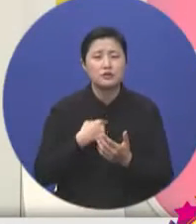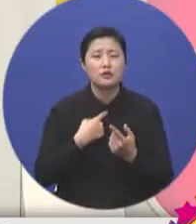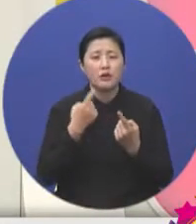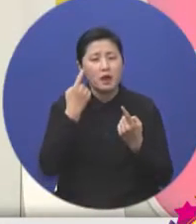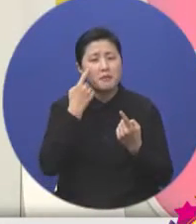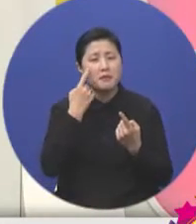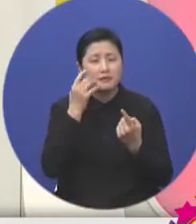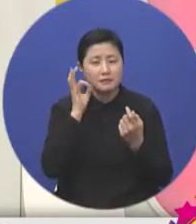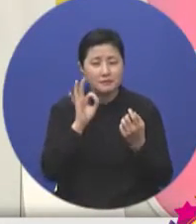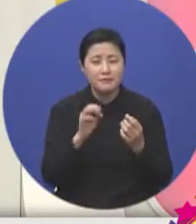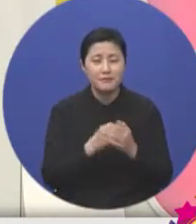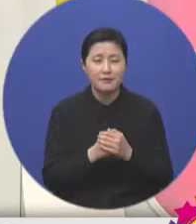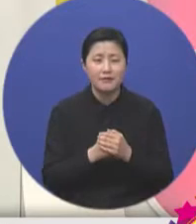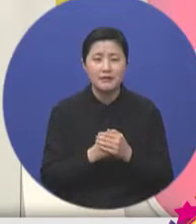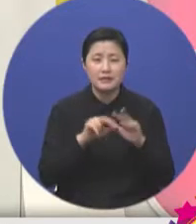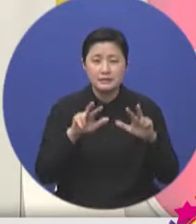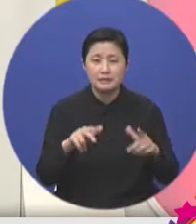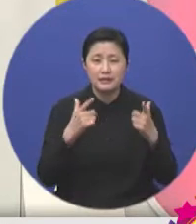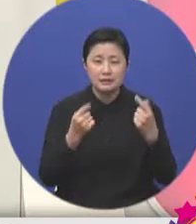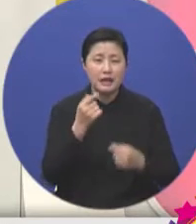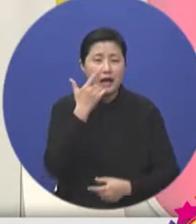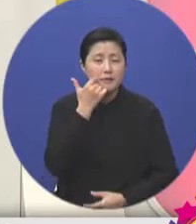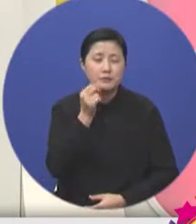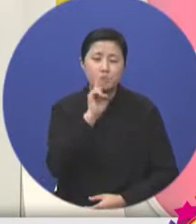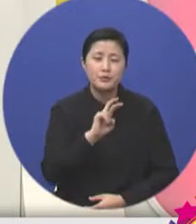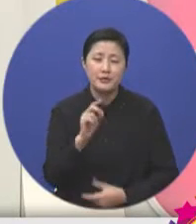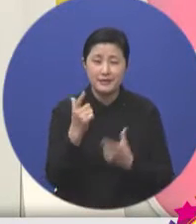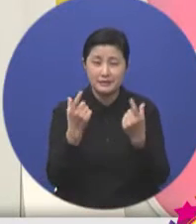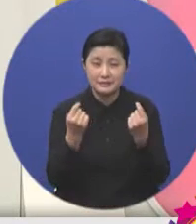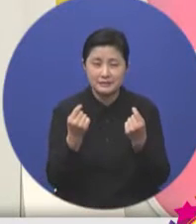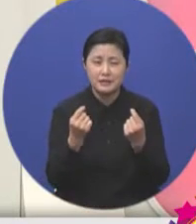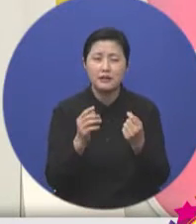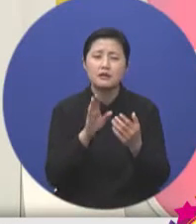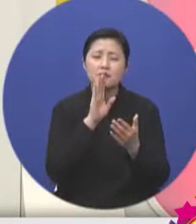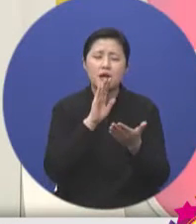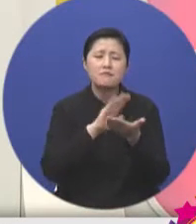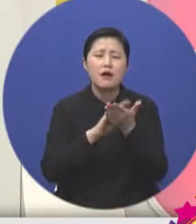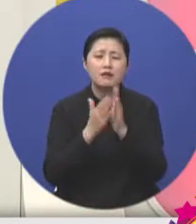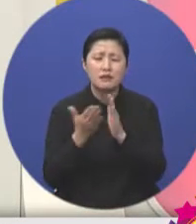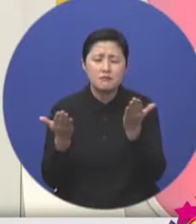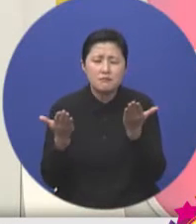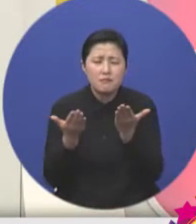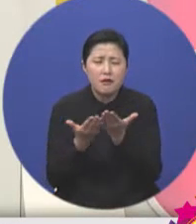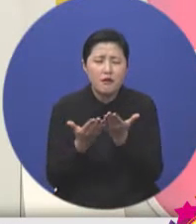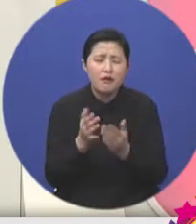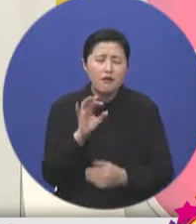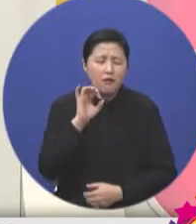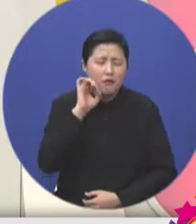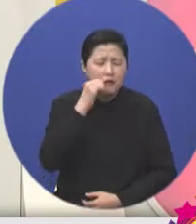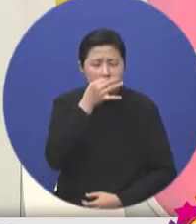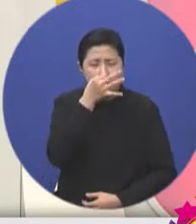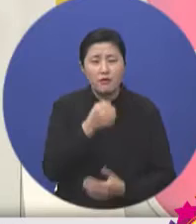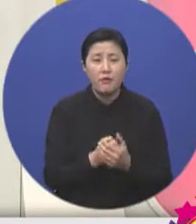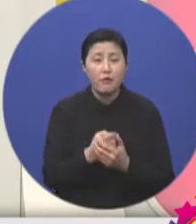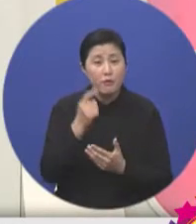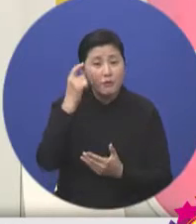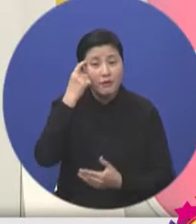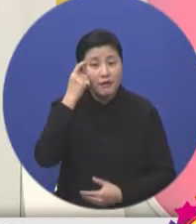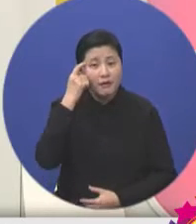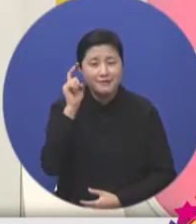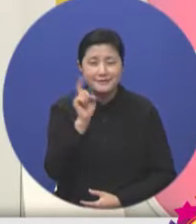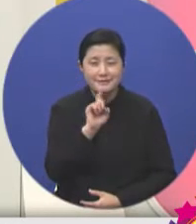크게만 듣다가. 저도 해봤는데 지금 방금 아버님 노래하시는 것처럼 사실은 박자 맞추기가 조금 어려워요. 왜냐면 이게